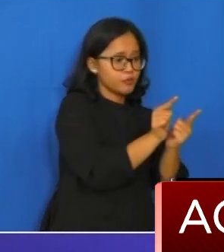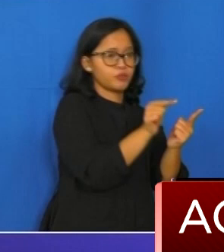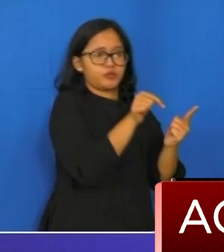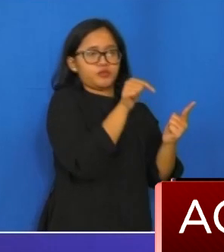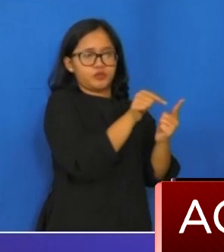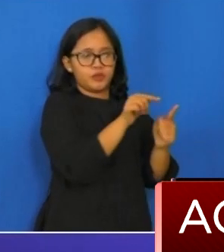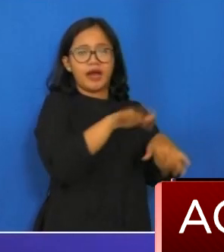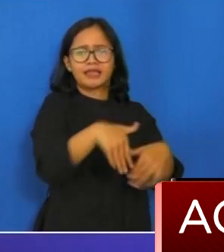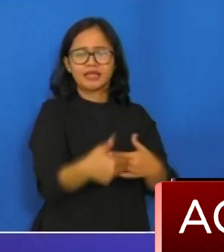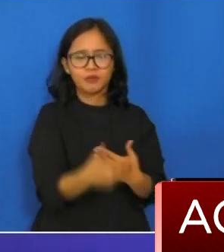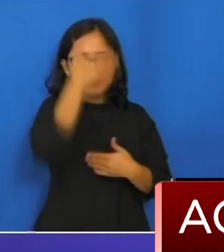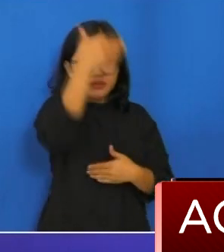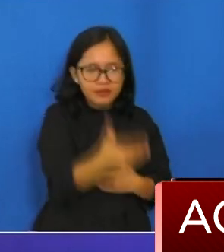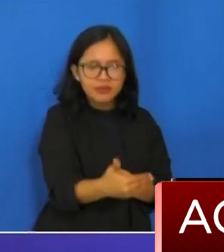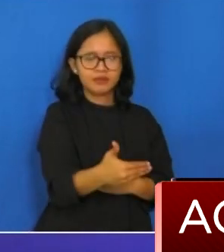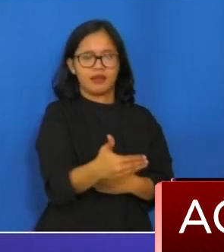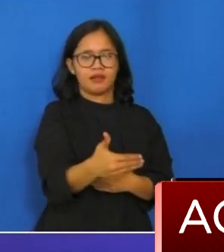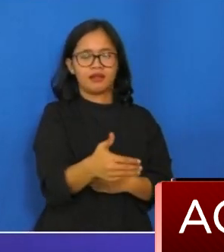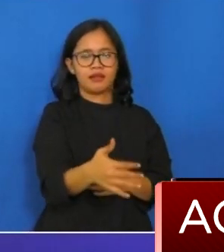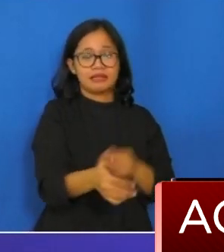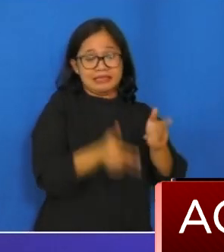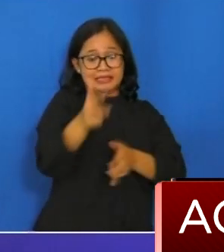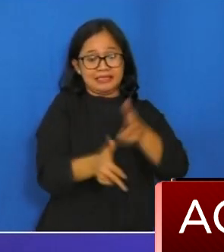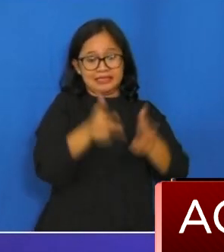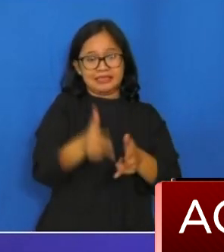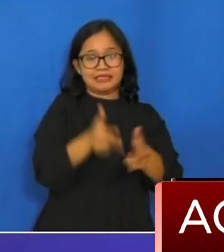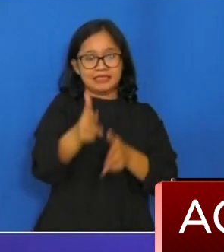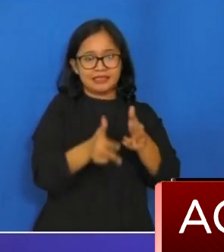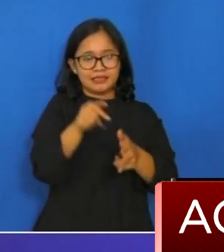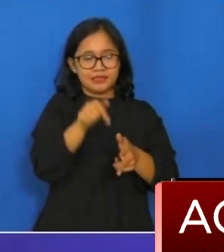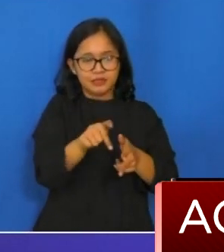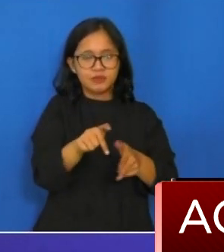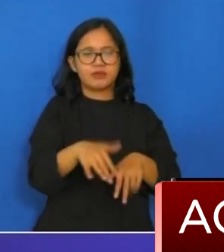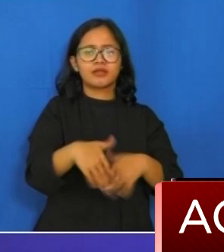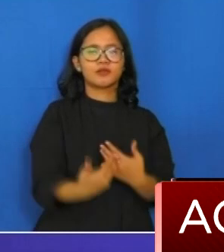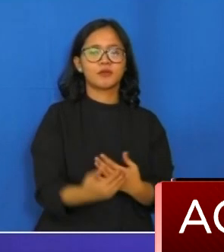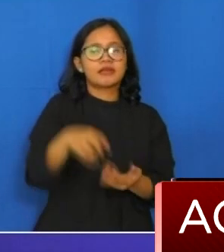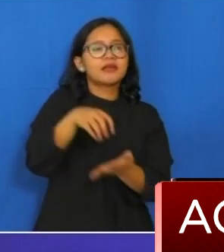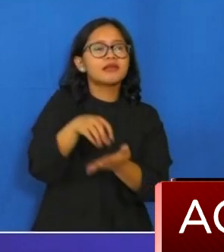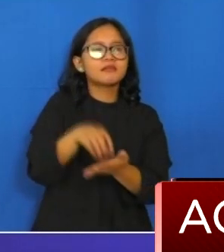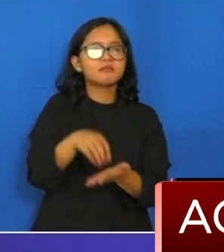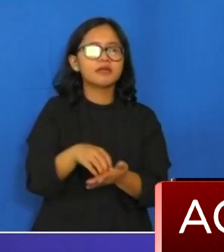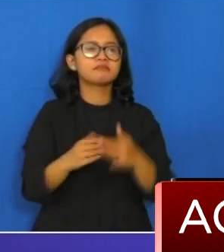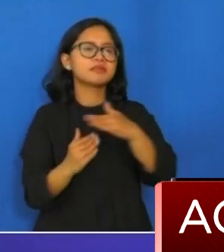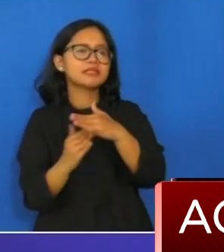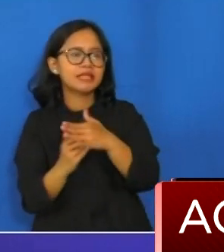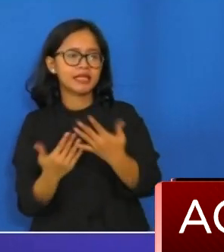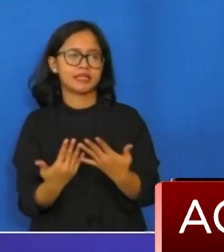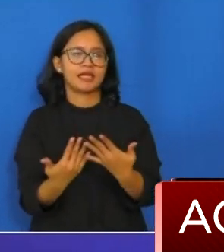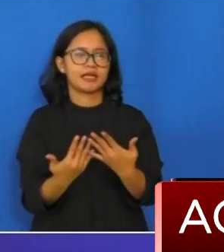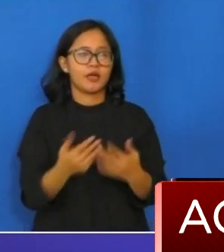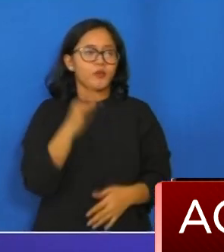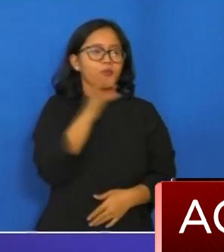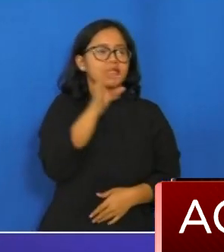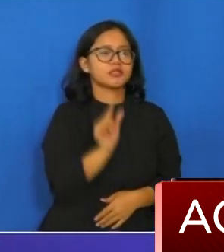saat di terminal Hai di stasiun di rest area atau di toilet umum